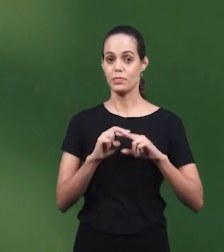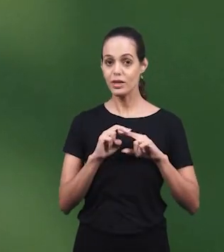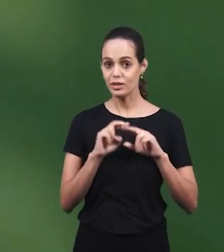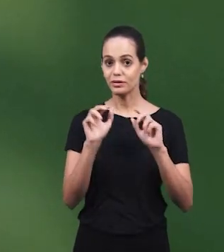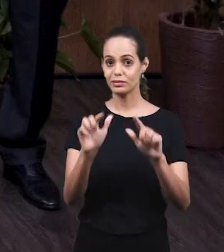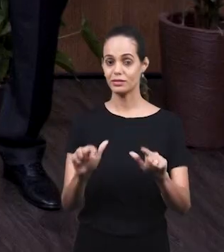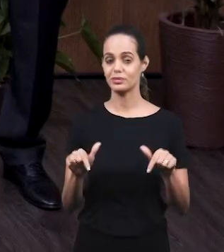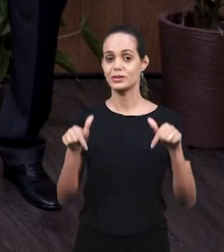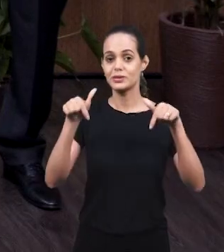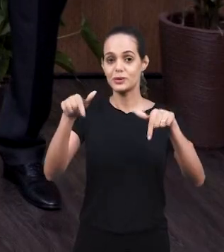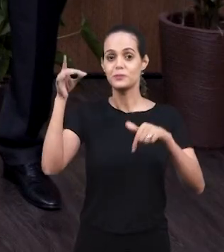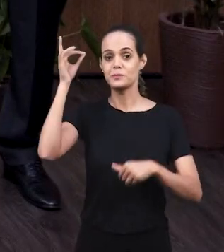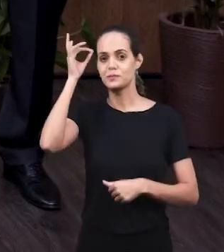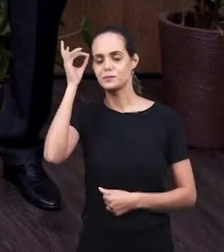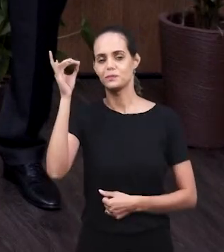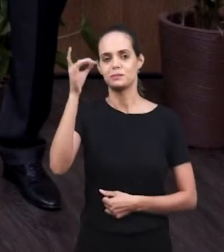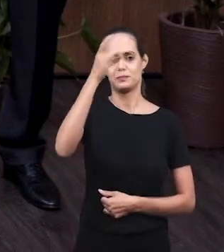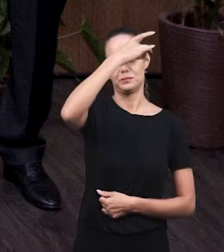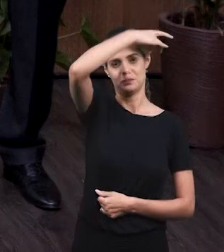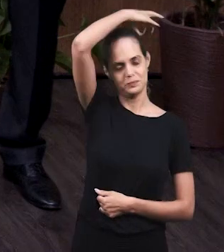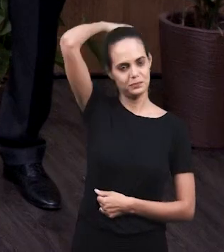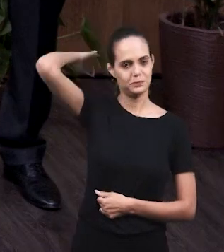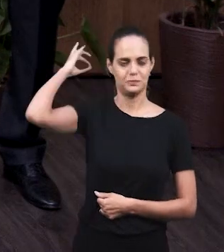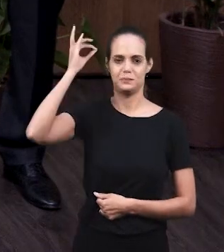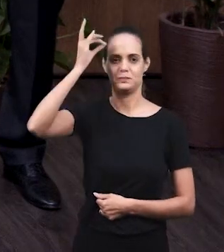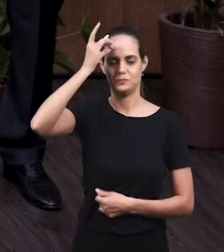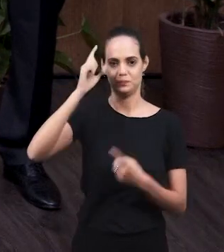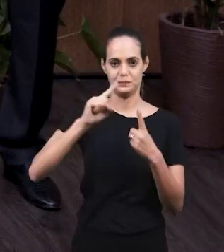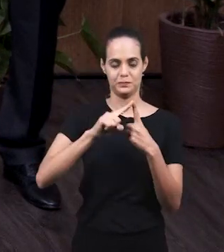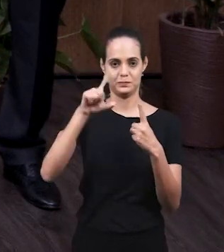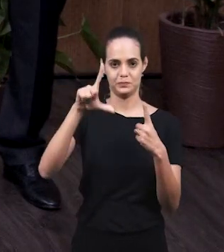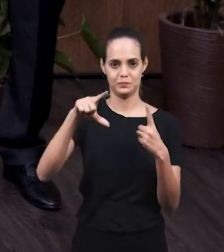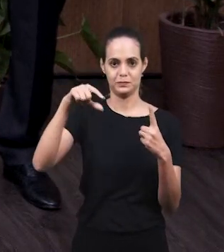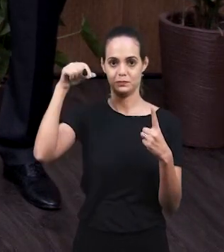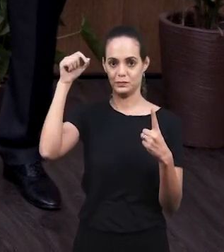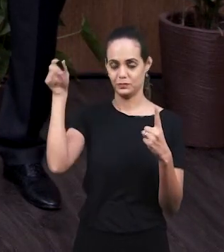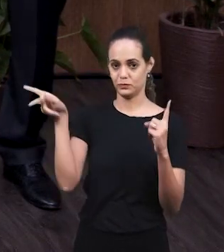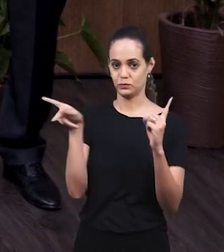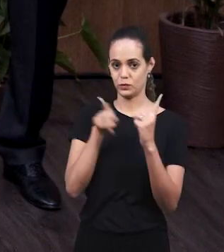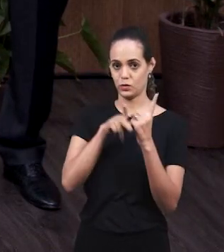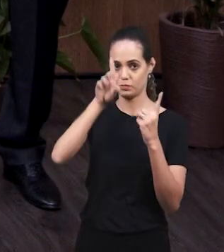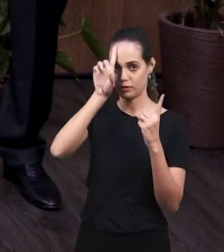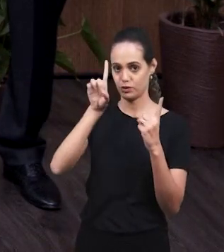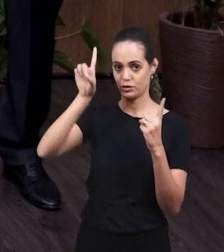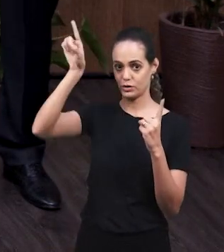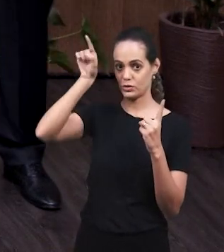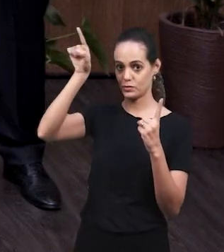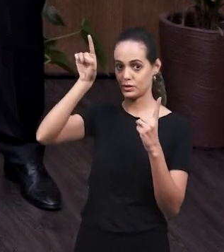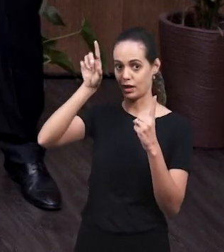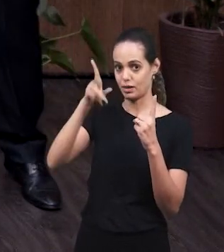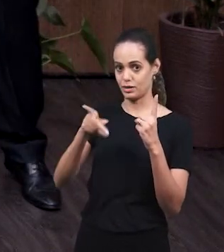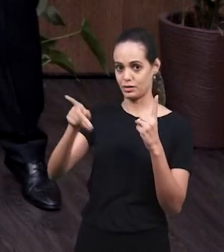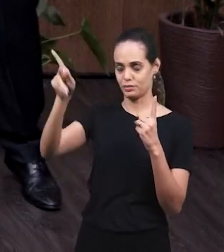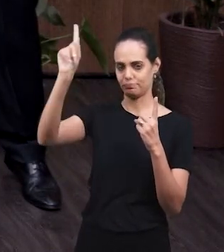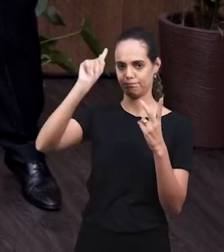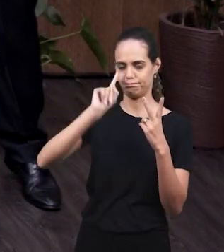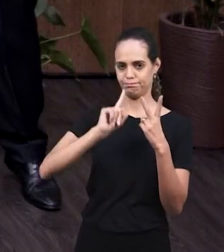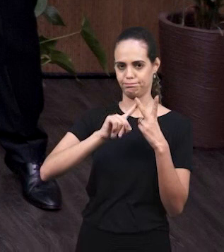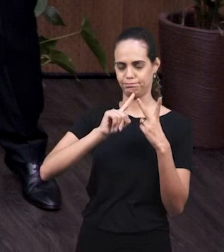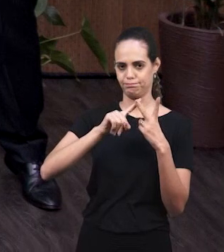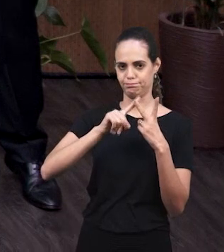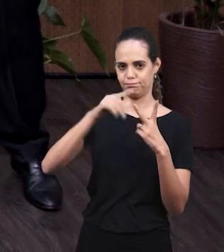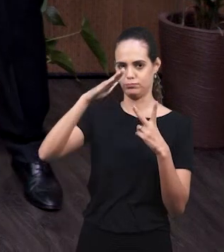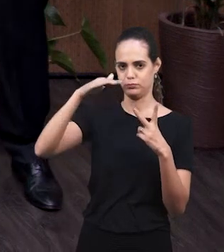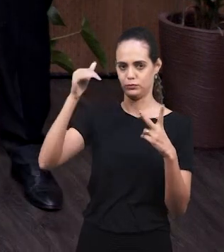l'action du Saint-Esprit. Donc, c'est l'élection de Dieu dans l'éternité, l'appel, la rencontre